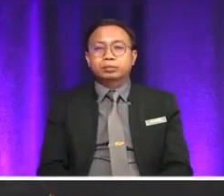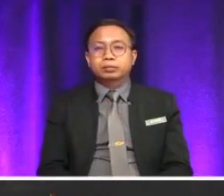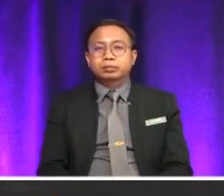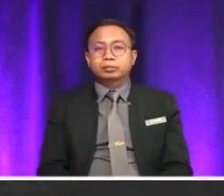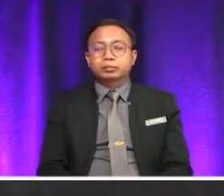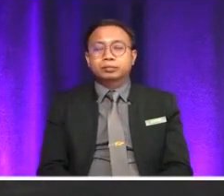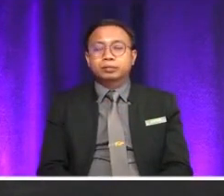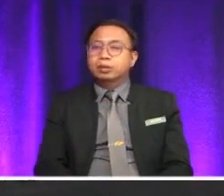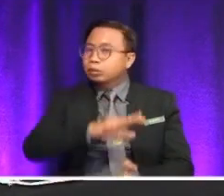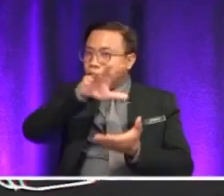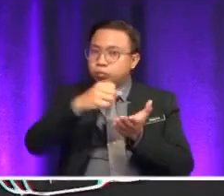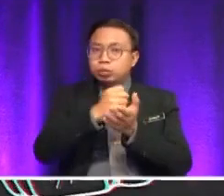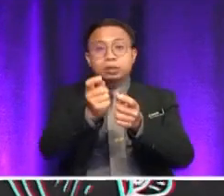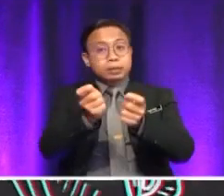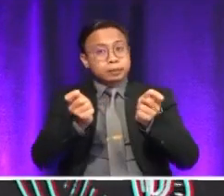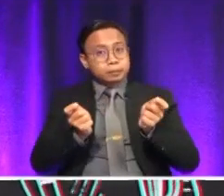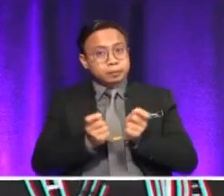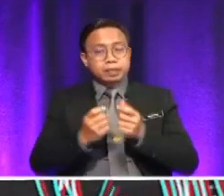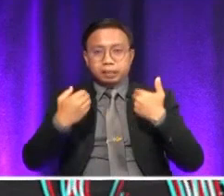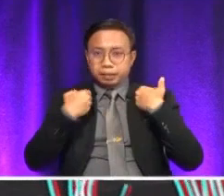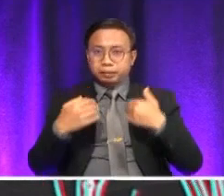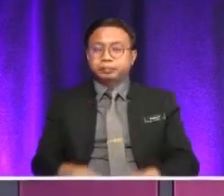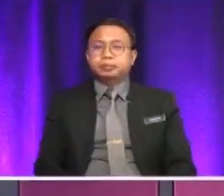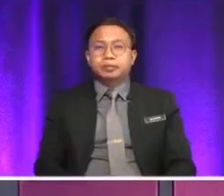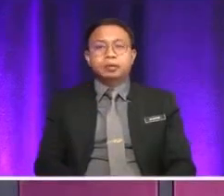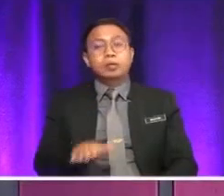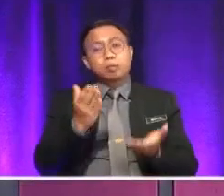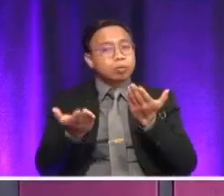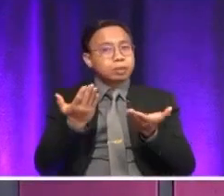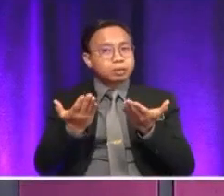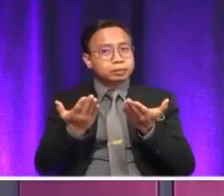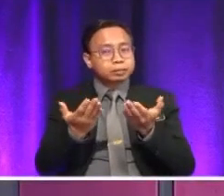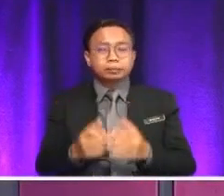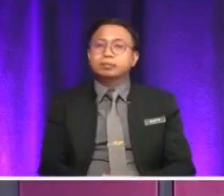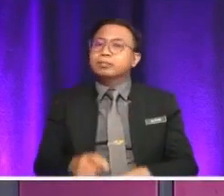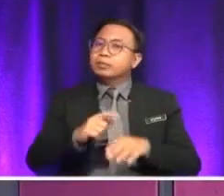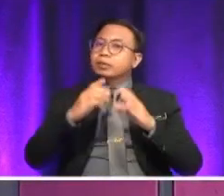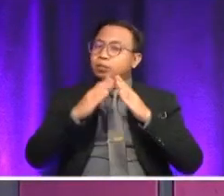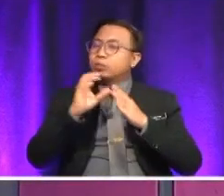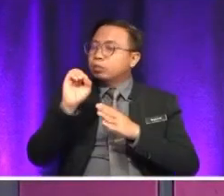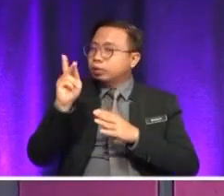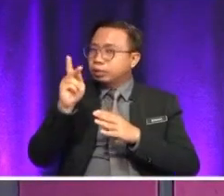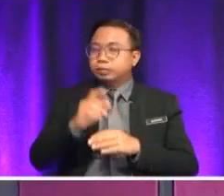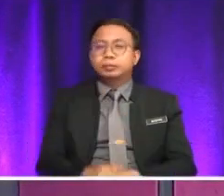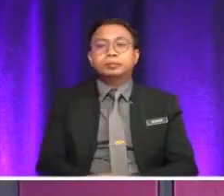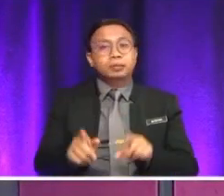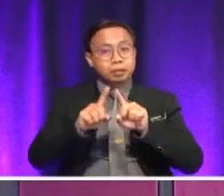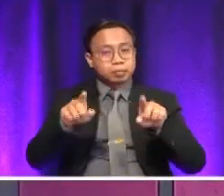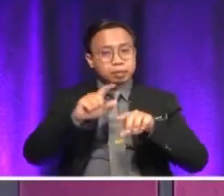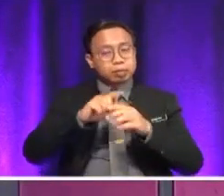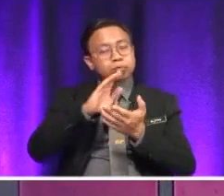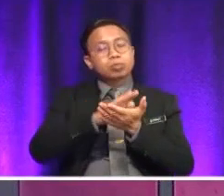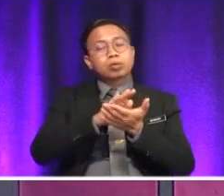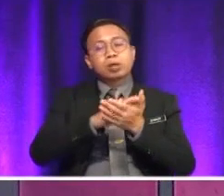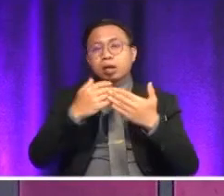dia semua tempat ada. Okey, kadang-kadang kalau macam dia di rumah okey. Tapi di sekolah dia